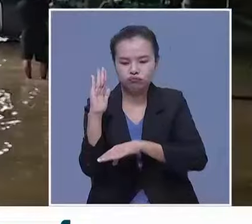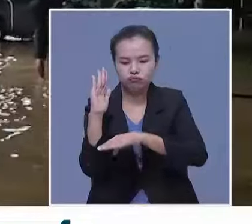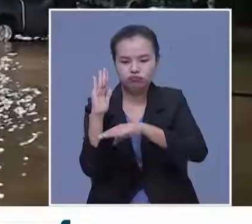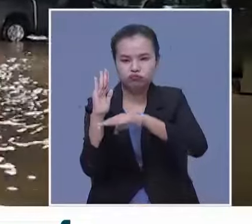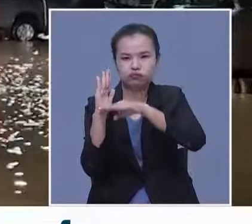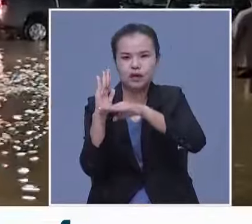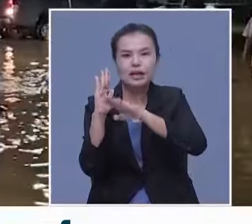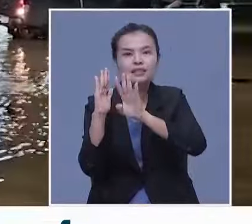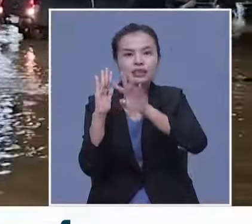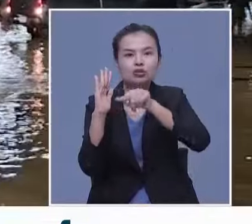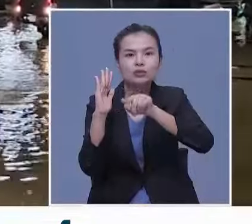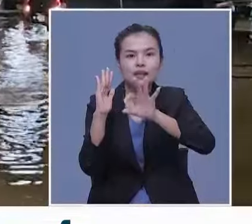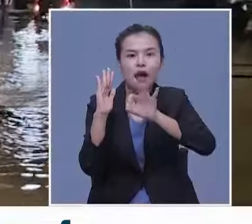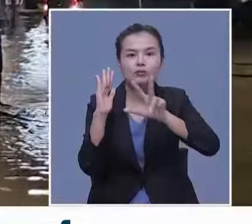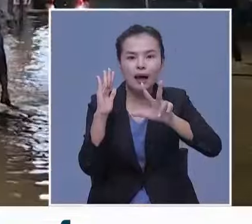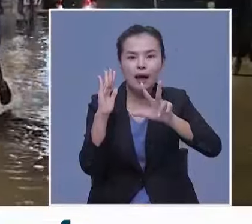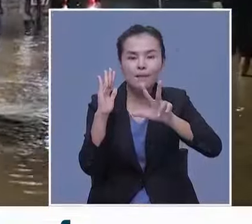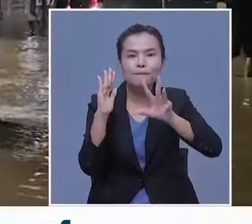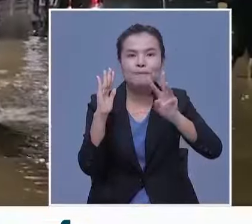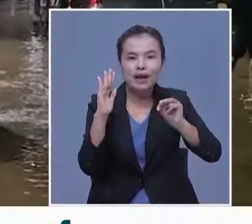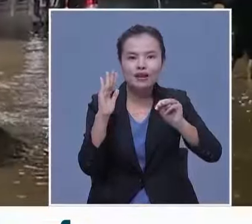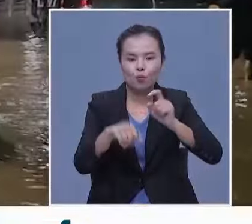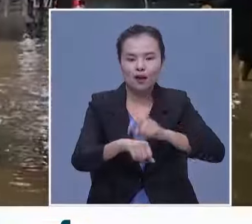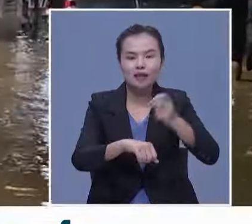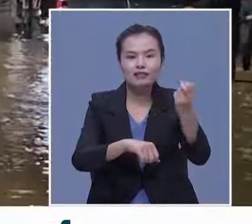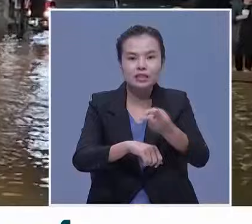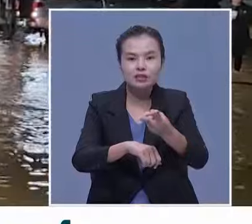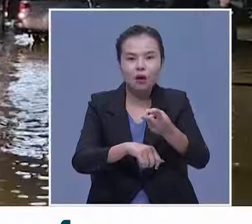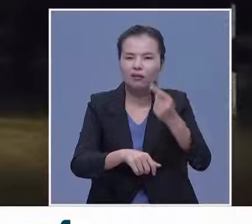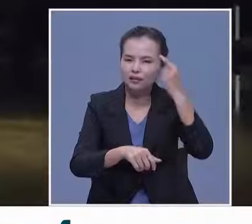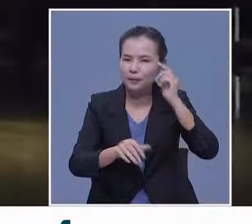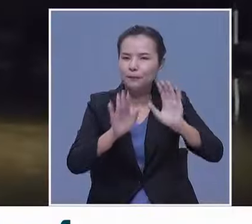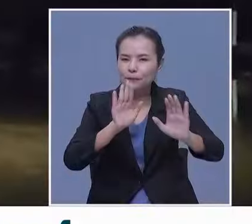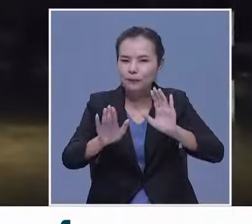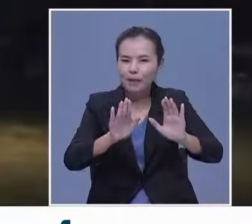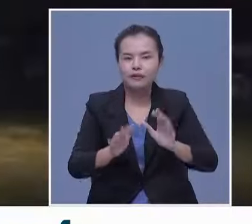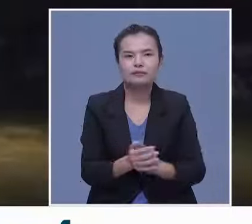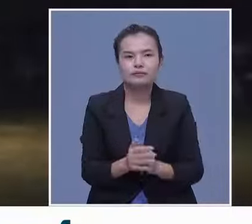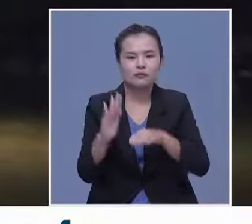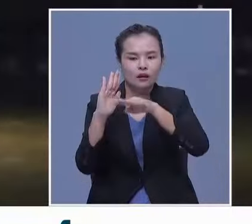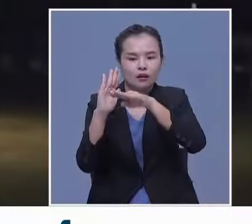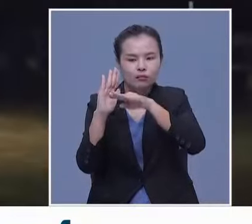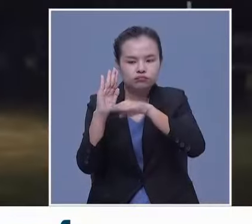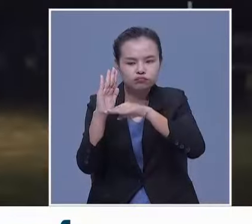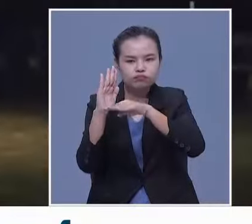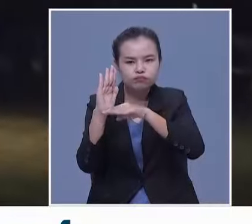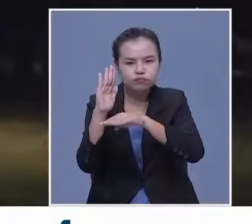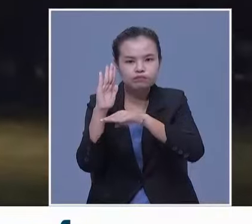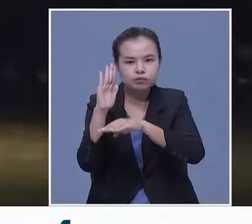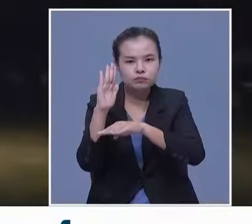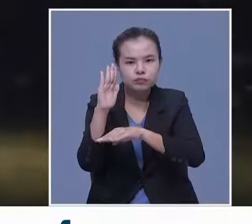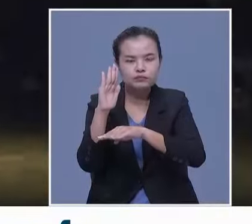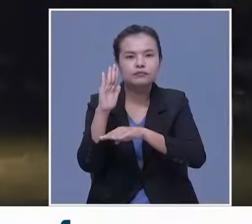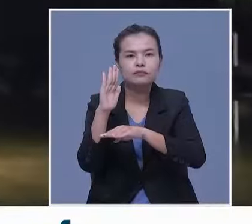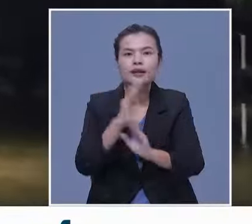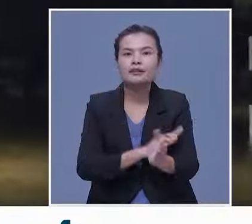สุดนะครับที่ 4.93เมตรเมื่อตอน2:00นที่ผ่านมาตามที่คาดไว้แล้วก็เริ่มลดระดับลงเรื่อยๆนะครับจนกระทั่งถึง